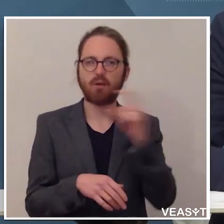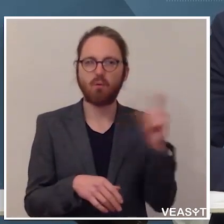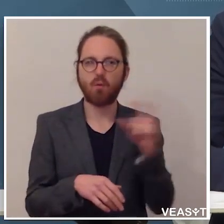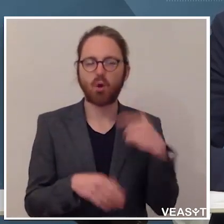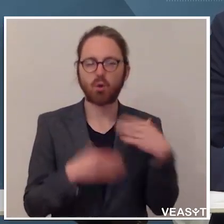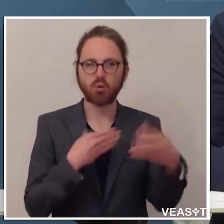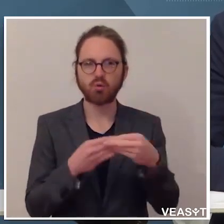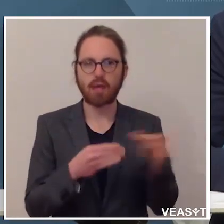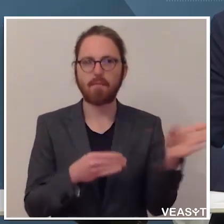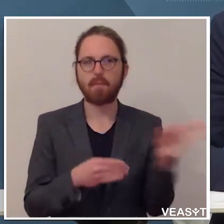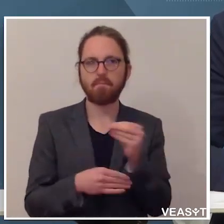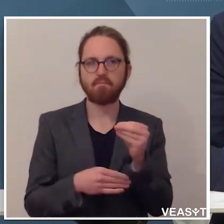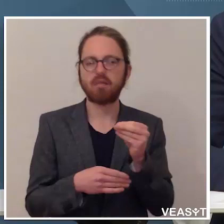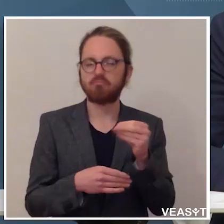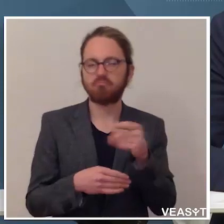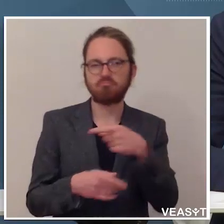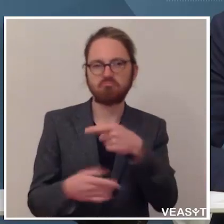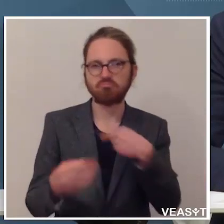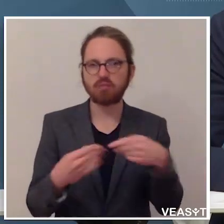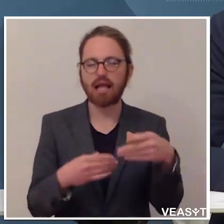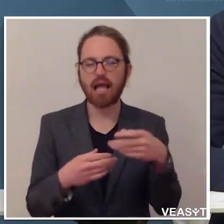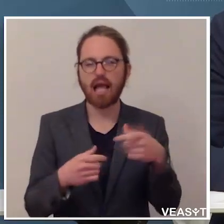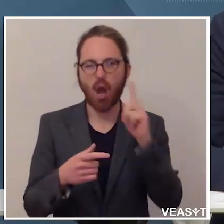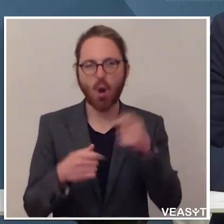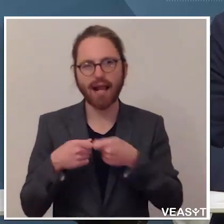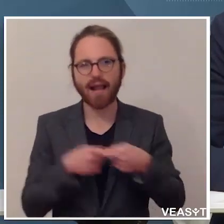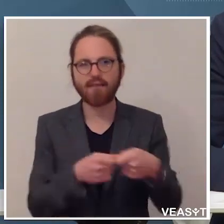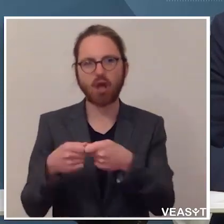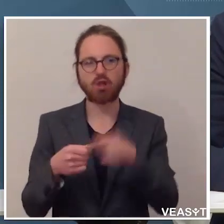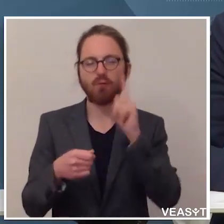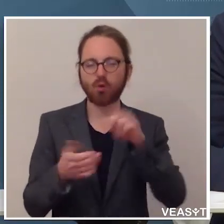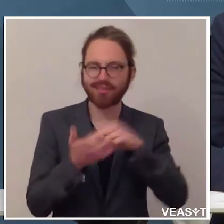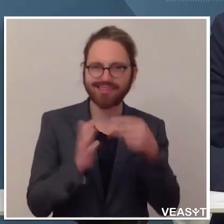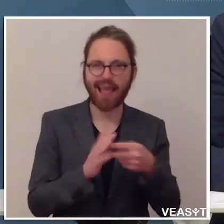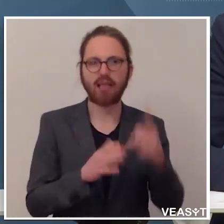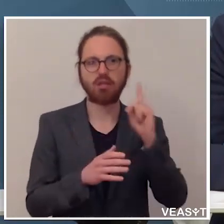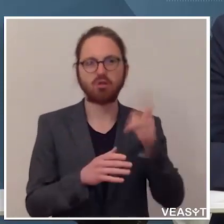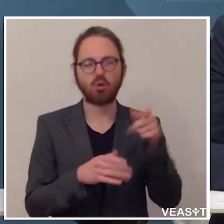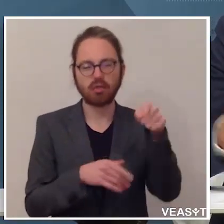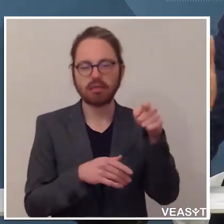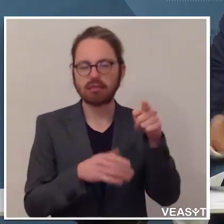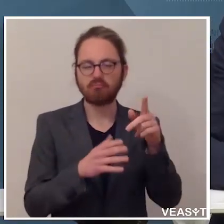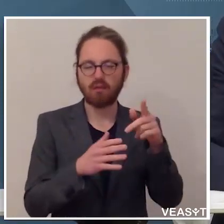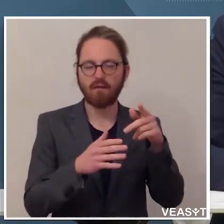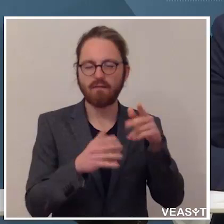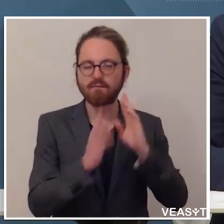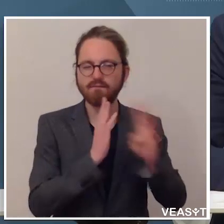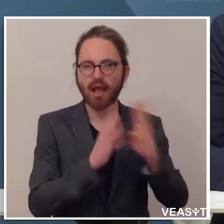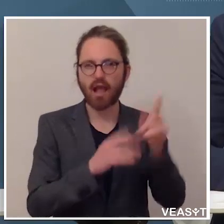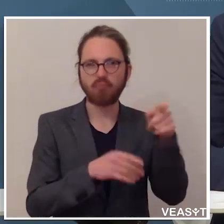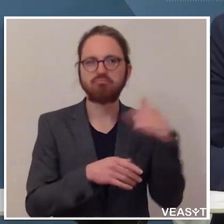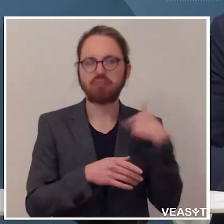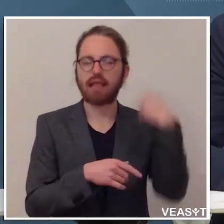zusammen mit den Konzessionären, zusammen vor allem mit den Gewerkschaften und allen Technikern und Beteiligten in der Mobilität jetzt den Plan für die nächsten